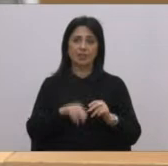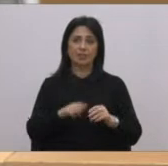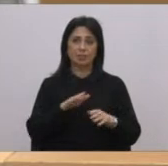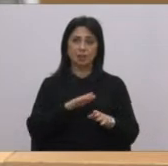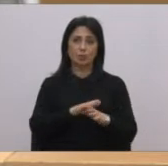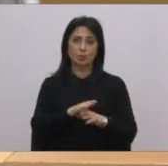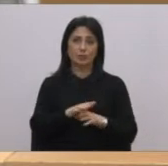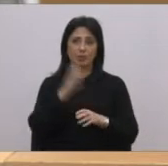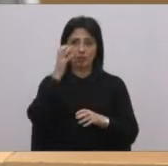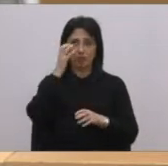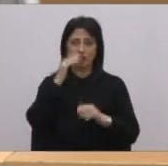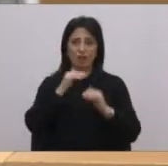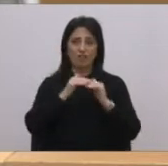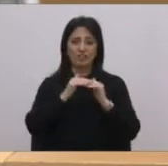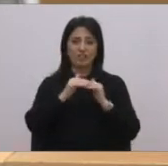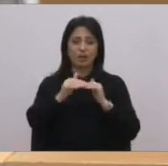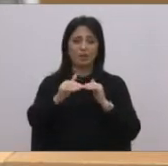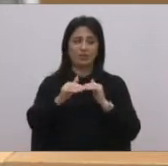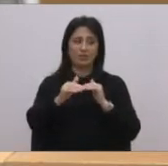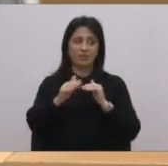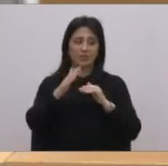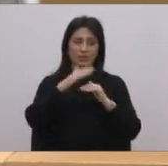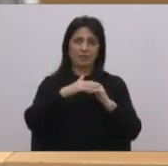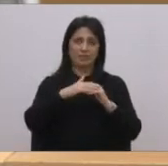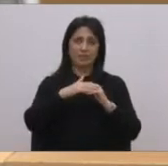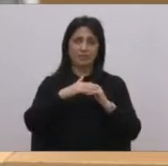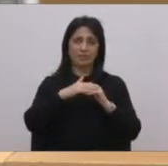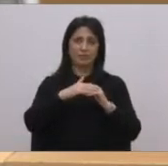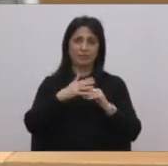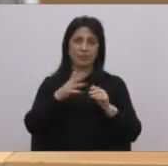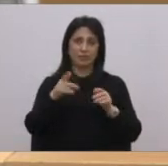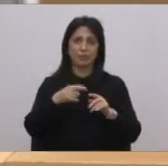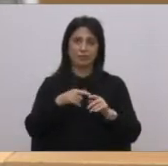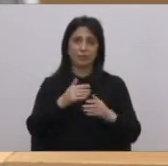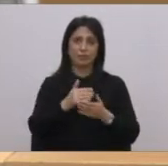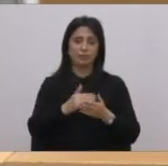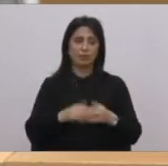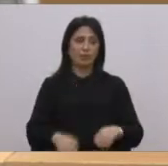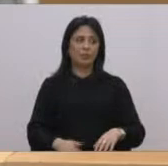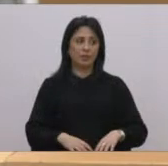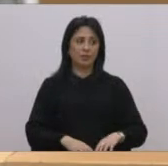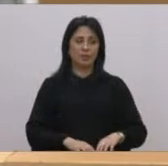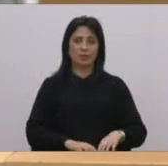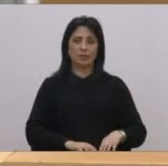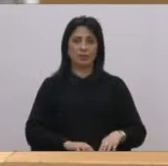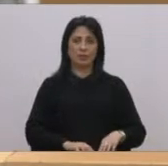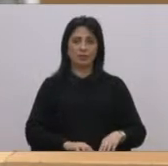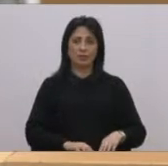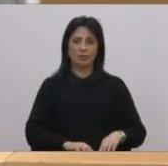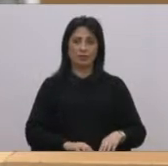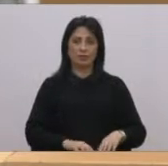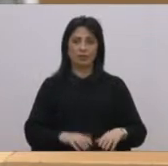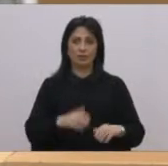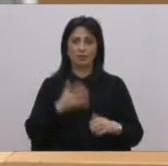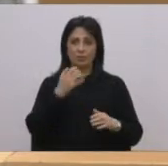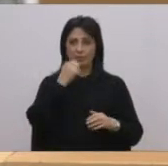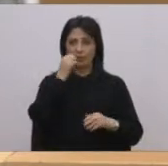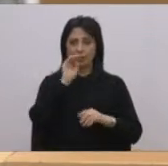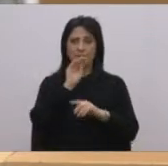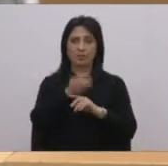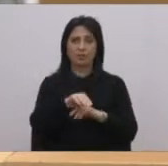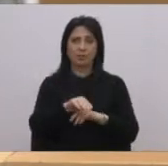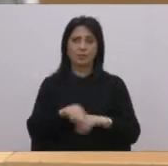სრულად შავი საფარი დასაგები და მეტი ამხელებს სხვა პრობლემა არაფერი არ აქვს. დიდი მადლობა კიდევ იქ